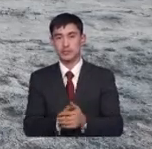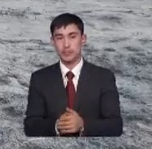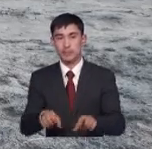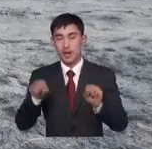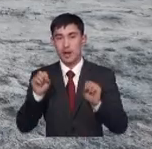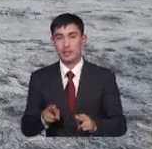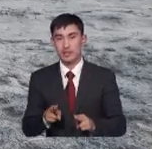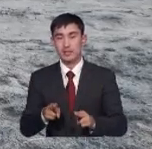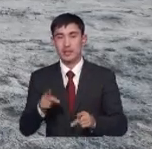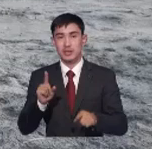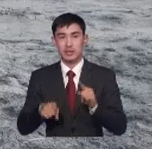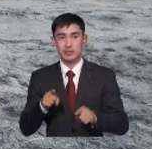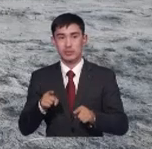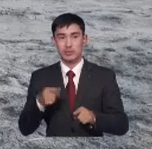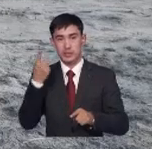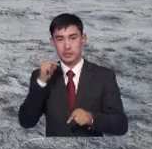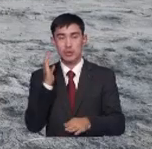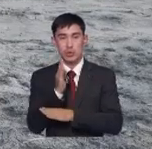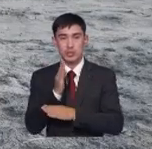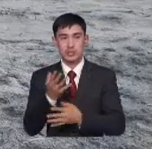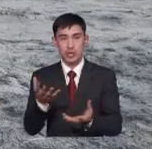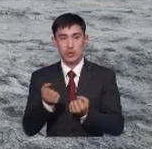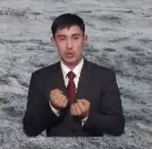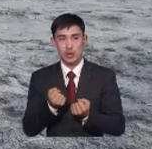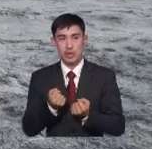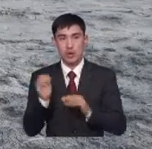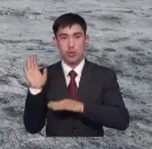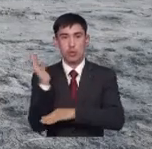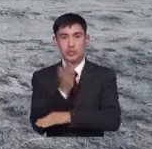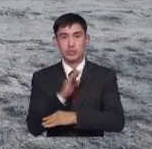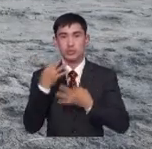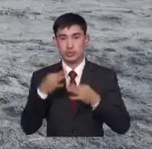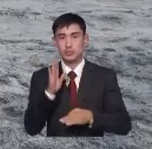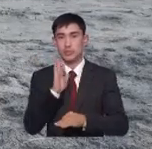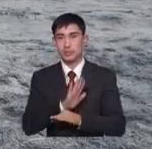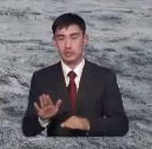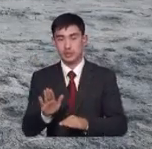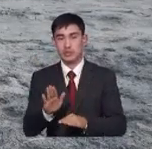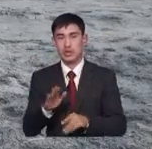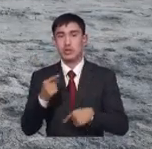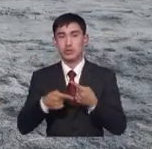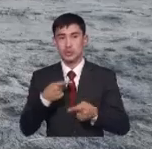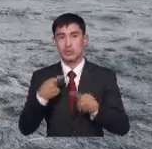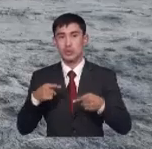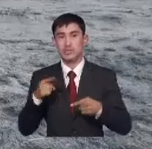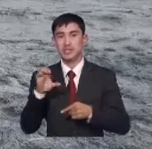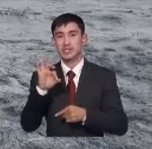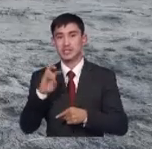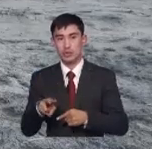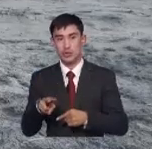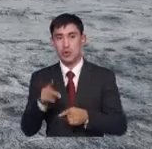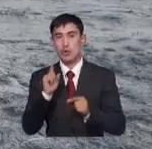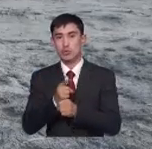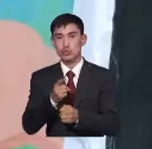арнайы кейбір тамызға отын ағаштарын алуға онда орман шаруашылығы рұқсат беріп жатады. Одан басқа мына сексеуіл отынына